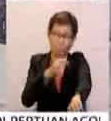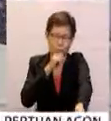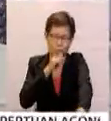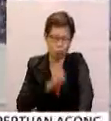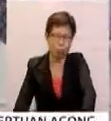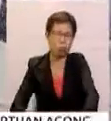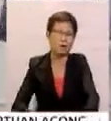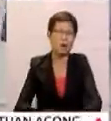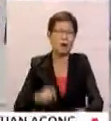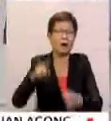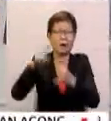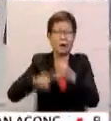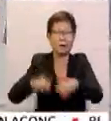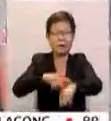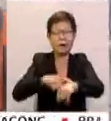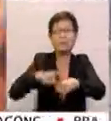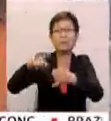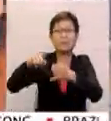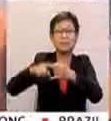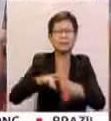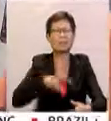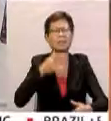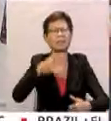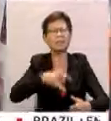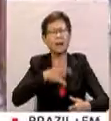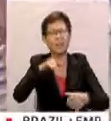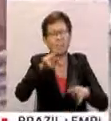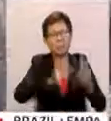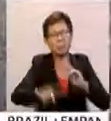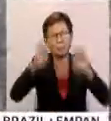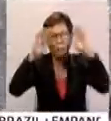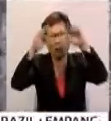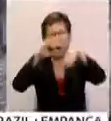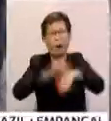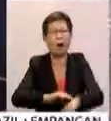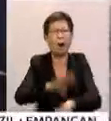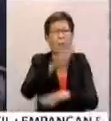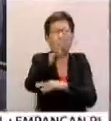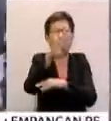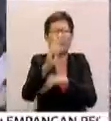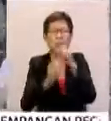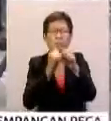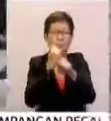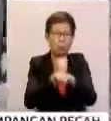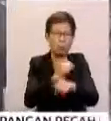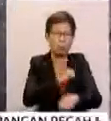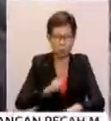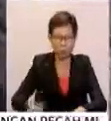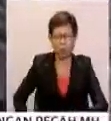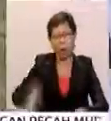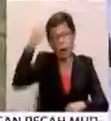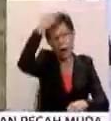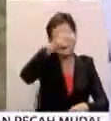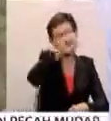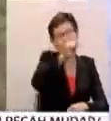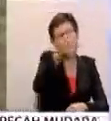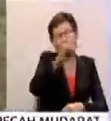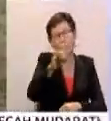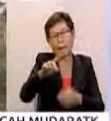Kali terakhir detik bersejarah itu dirasai penduduk negeri ini ialah kira-kira 4 dekad lalu apabila Sultan Haji Ahmad Shah